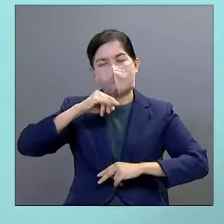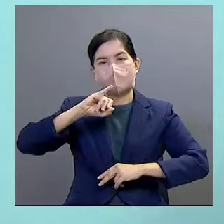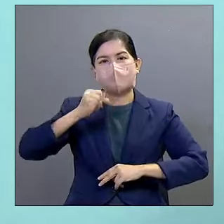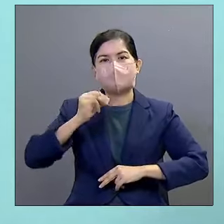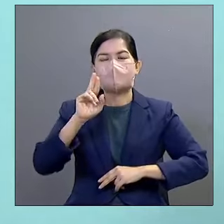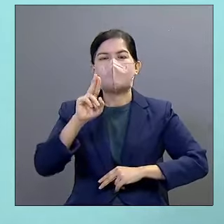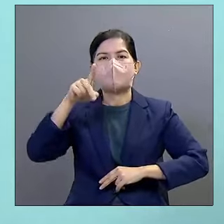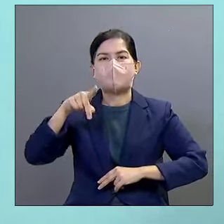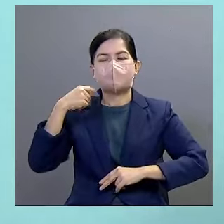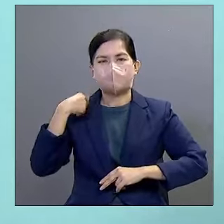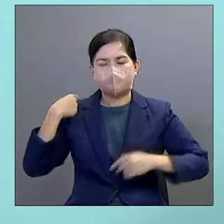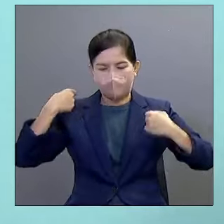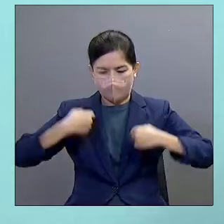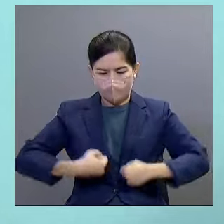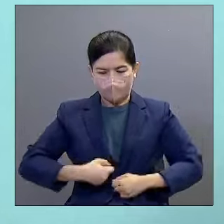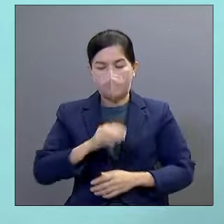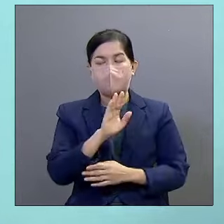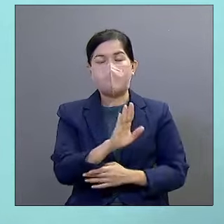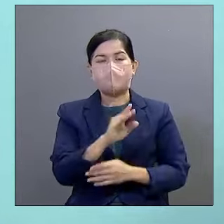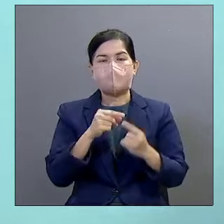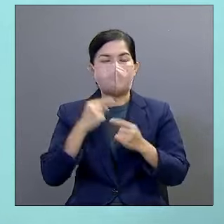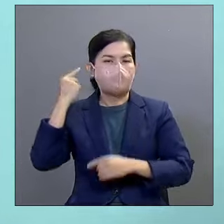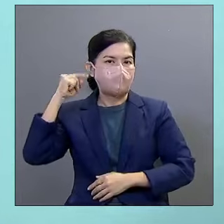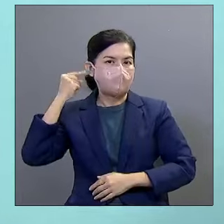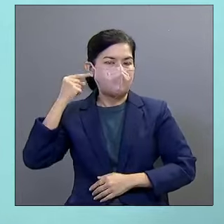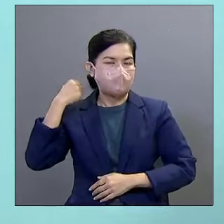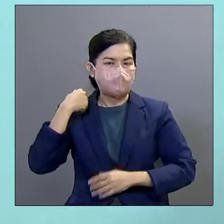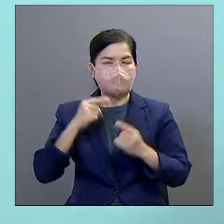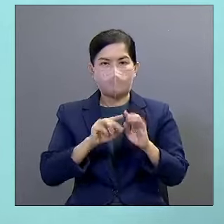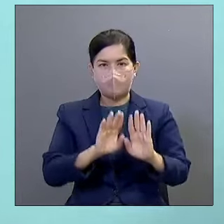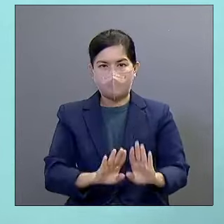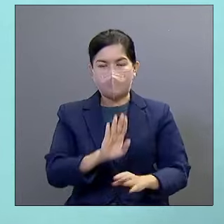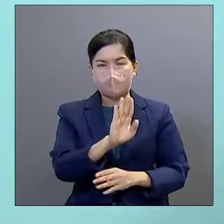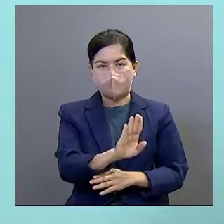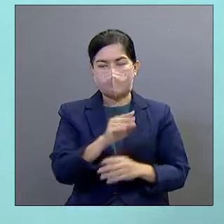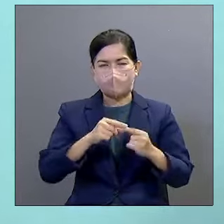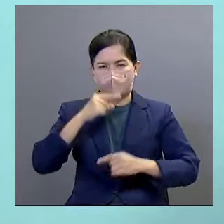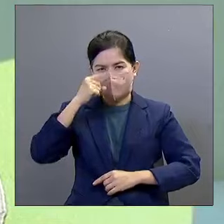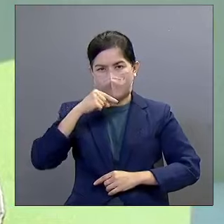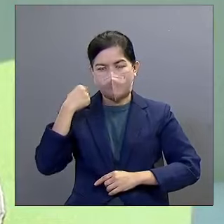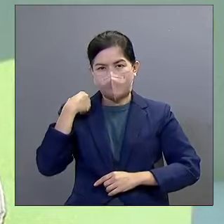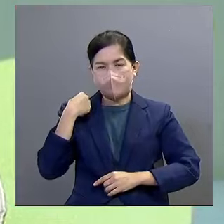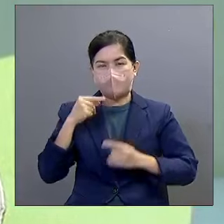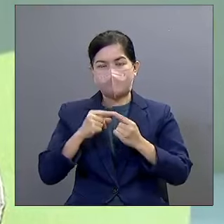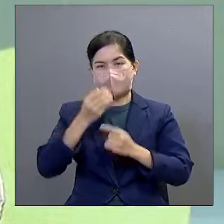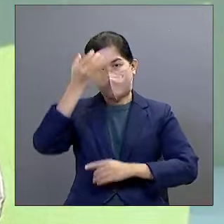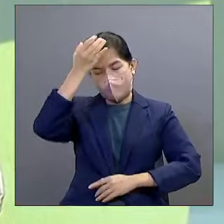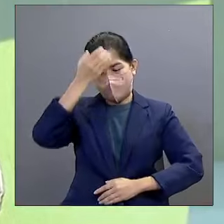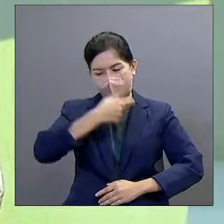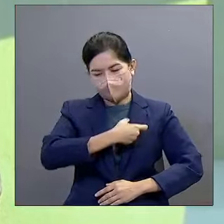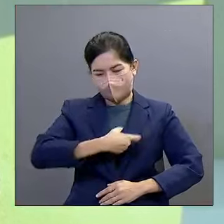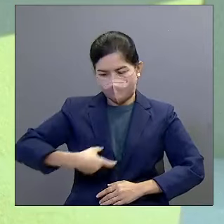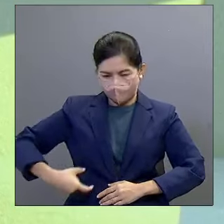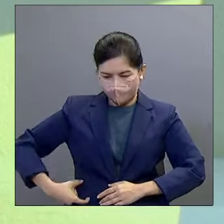รหญิงนะคะสวมใส่ชุดไทยพระราชนิยมค่ะโดยชุดไทยพระราชนิยมนี้นะคะเป็นชุดไทยที่สมเด็จพระนางเจ้าสิริกิติ์พระบรมรา